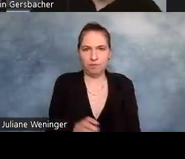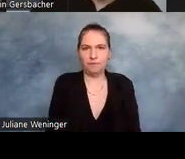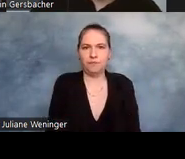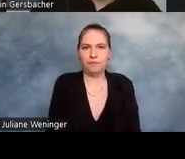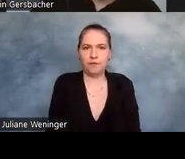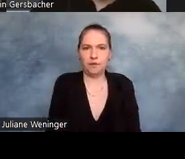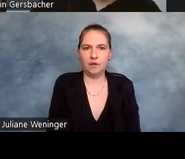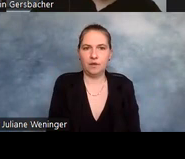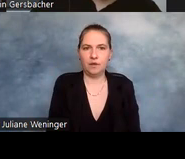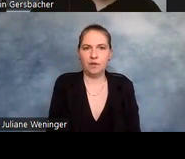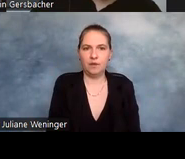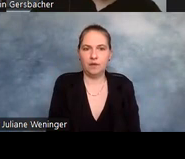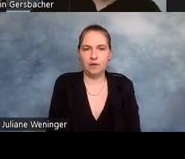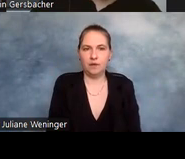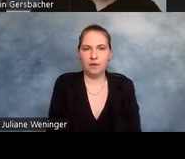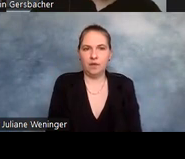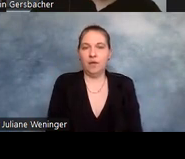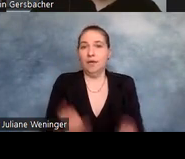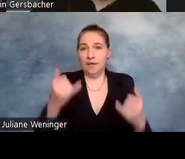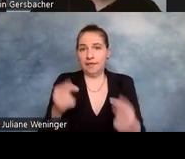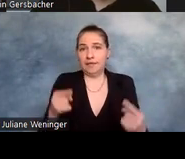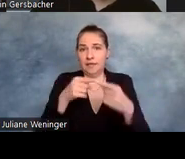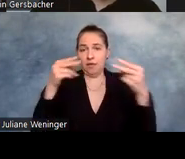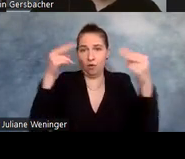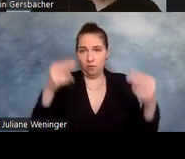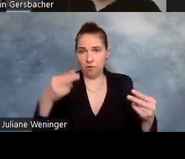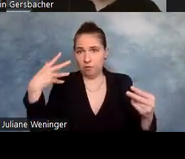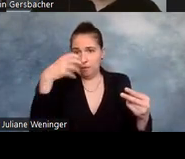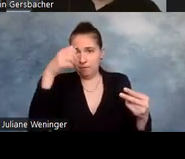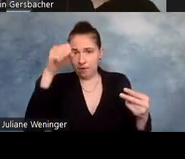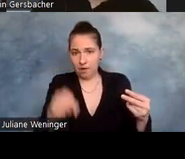ist jetzt halt einfach direkt hier auf der Webseite zu sehen, was ist eine Überschrift,